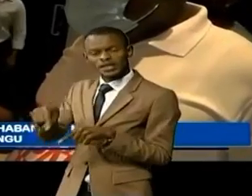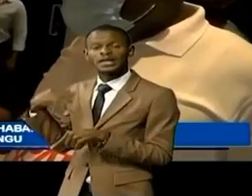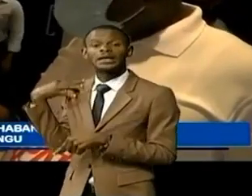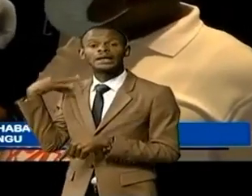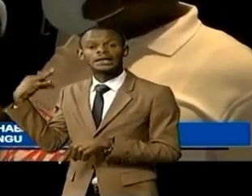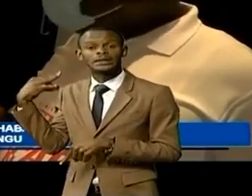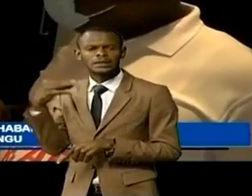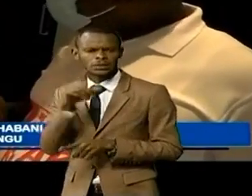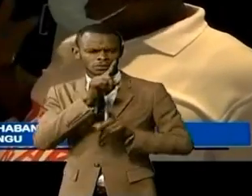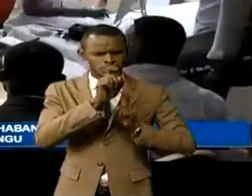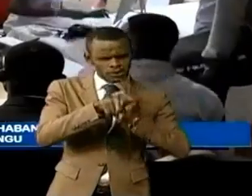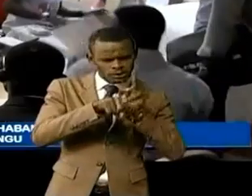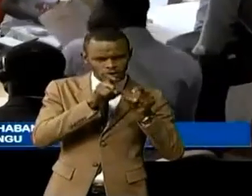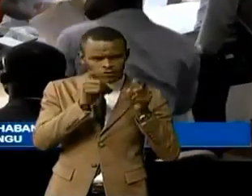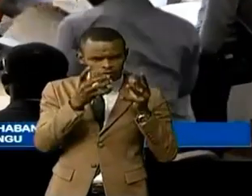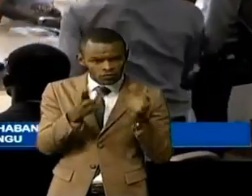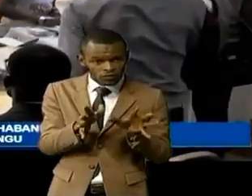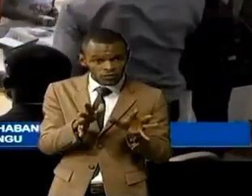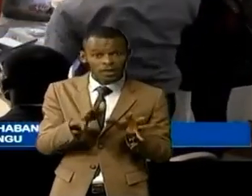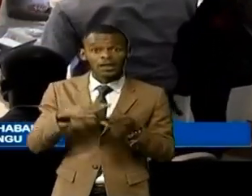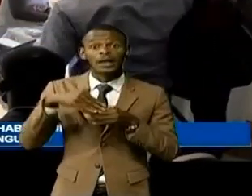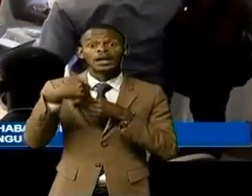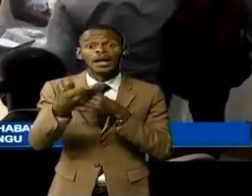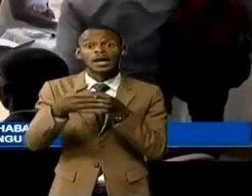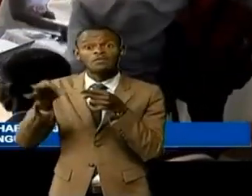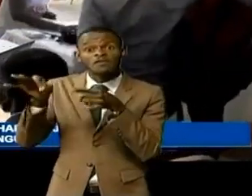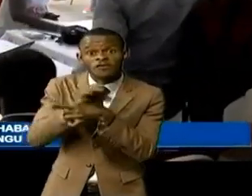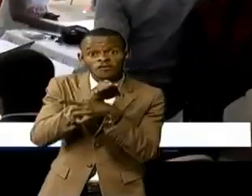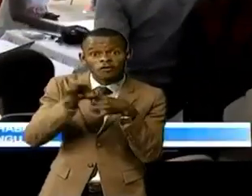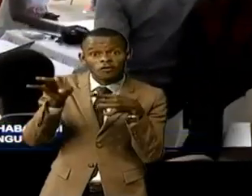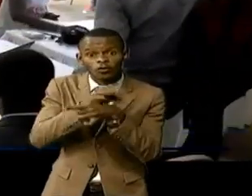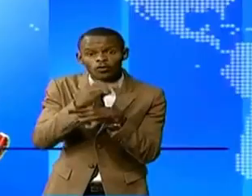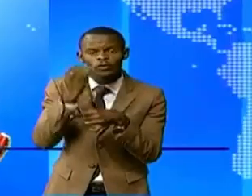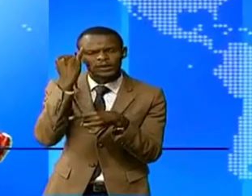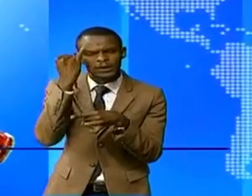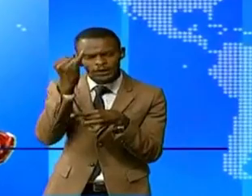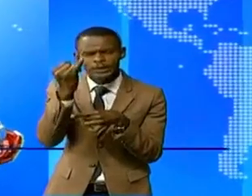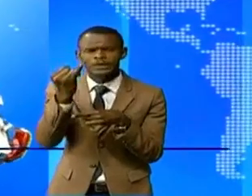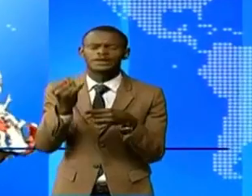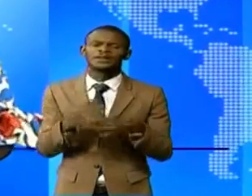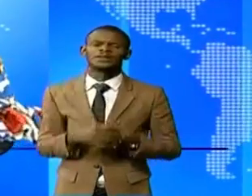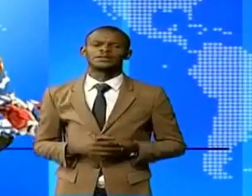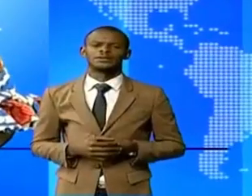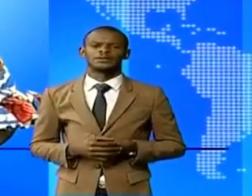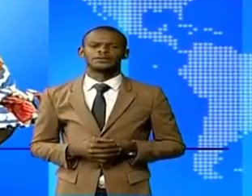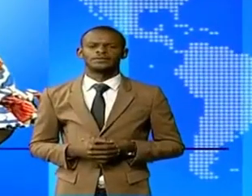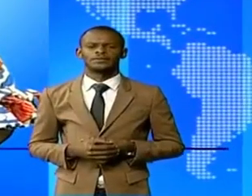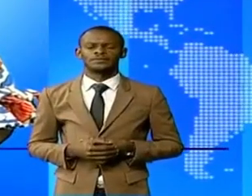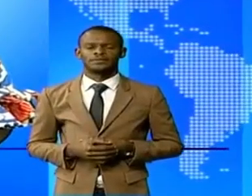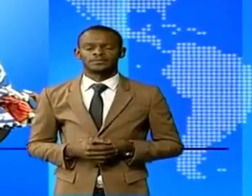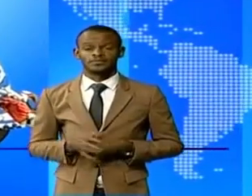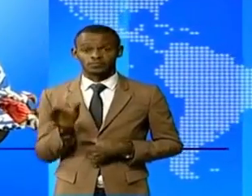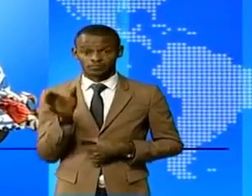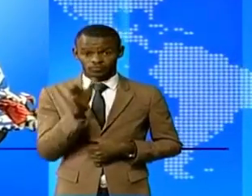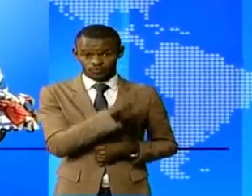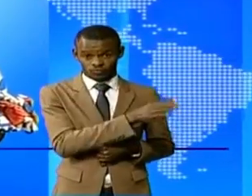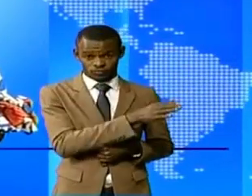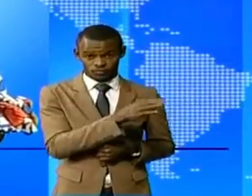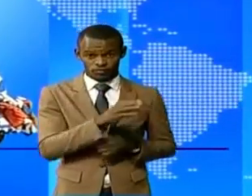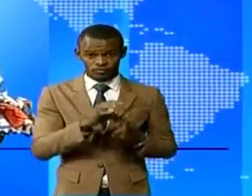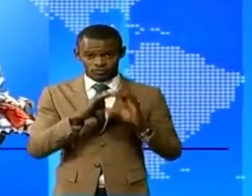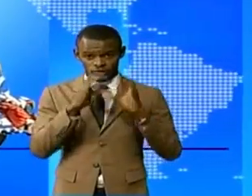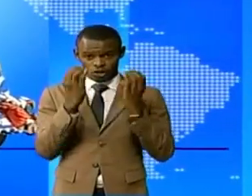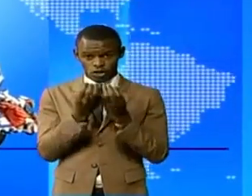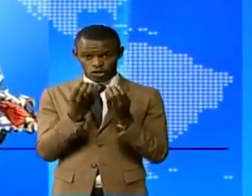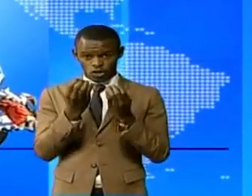une série de formations sur l'initiation à la fiscalité. Et puis le club géocien a organisé